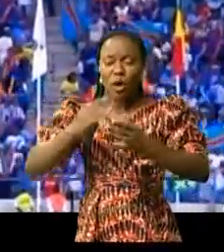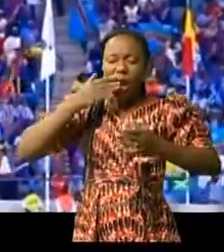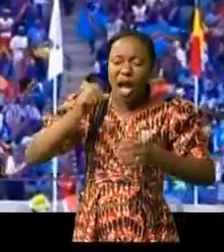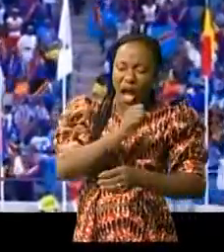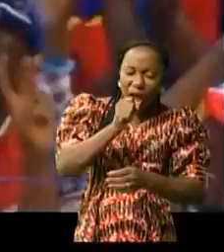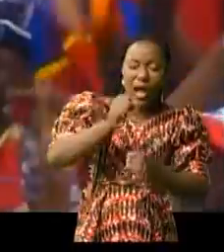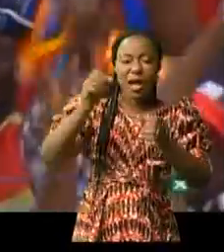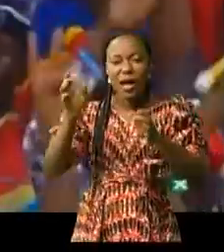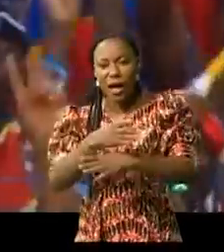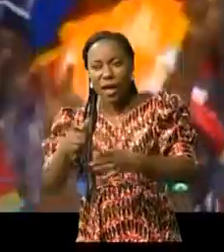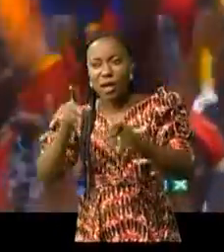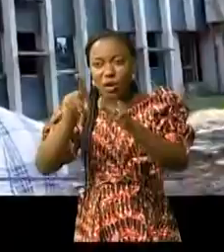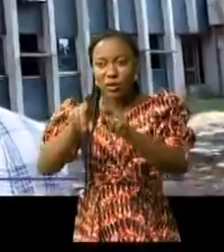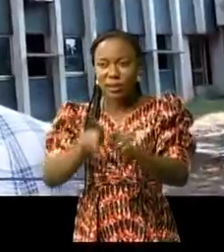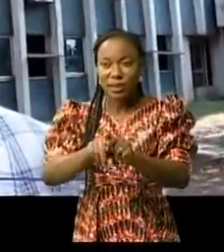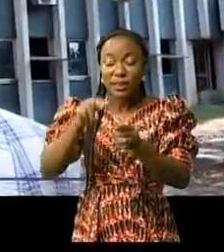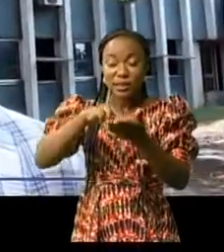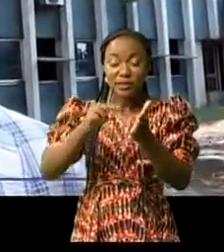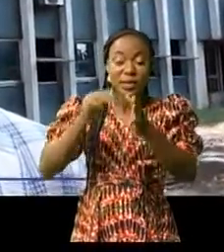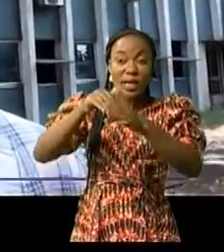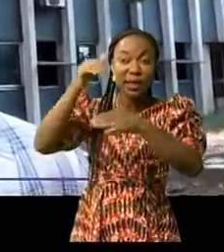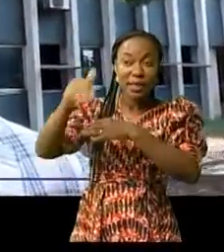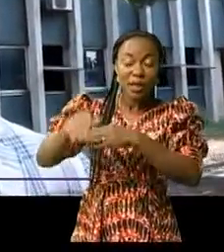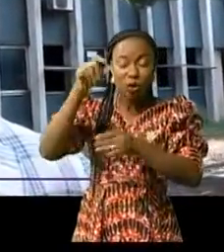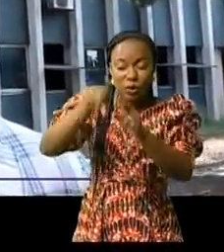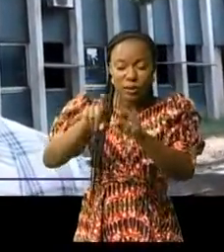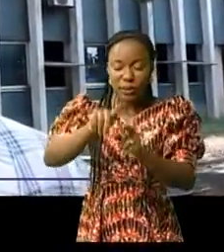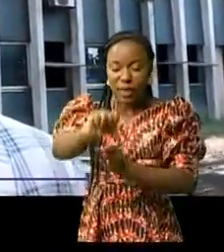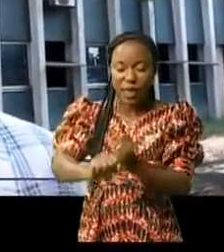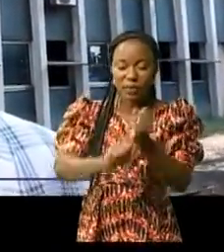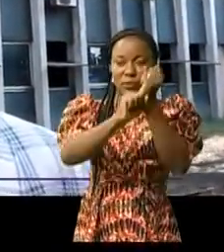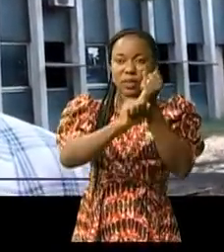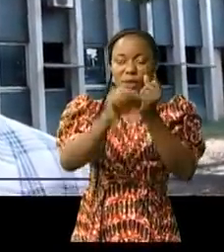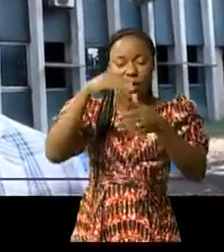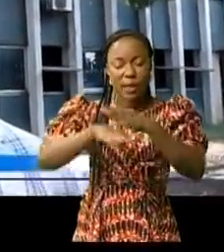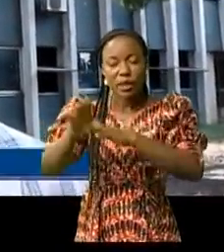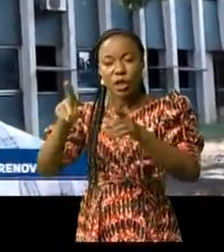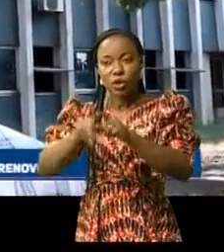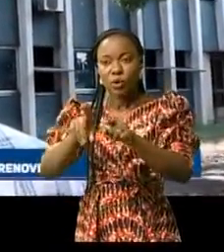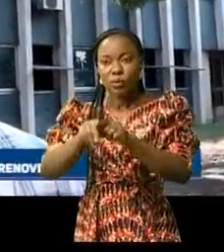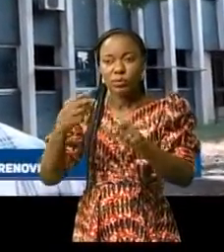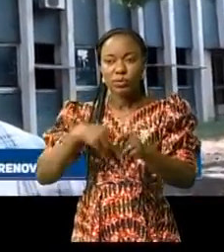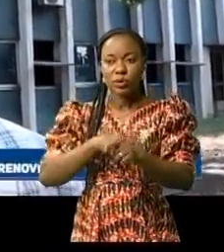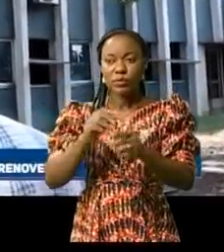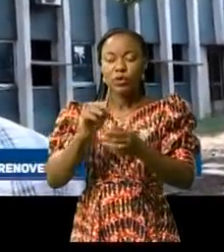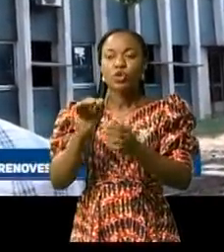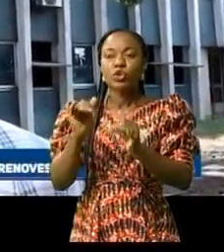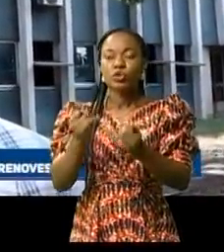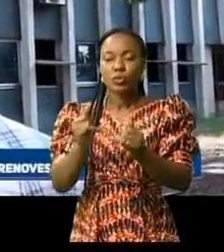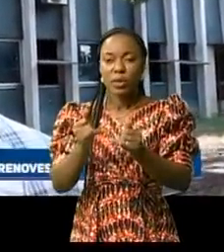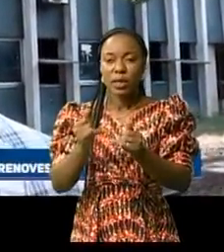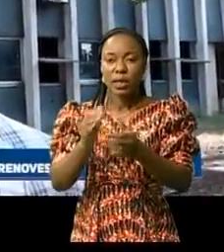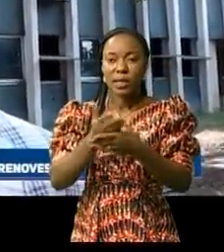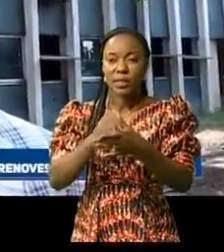sont des douzièmes jouer ailleurs ils allaient supporter ce qui entre dans les stades par exemple nous avons joué contre le bénin il y avait des